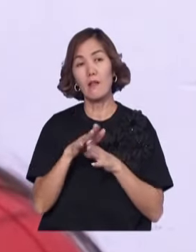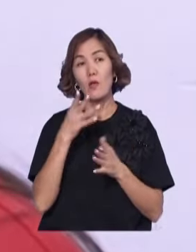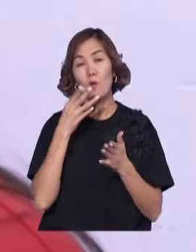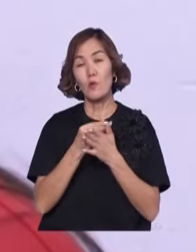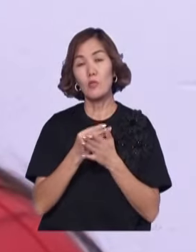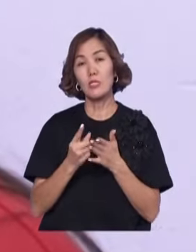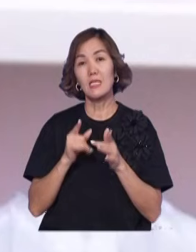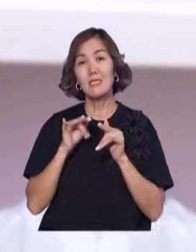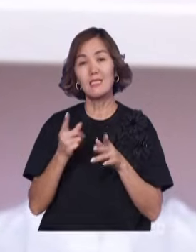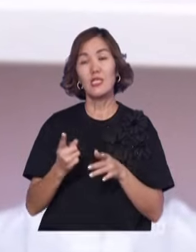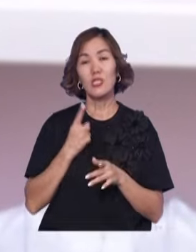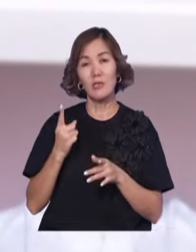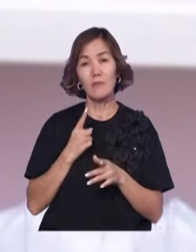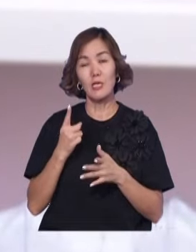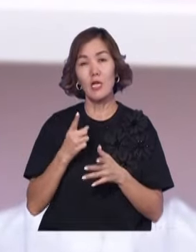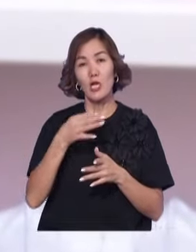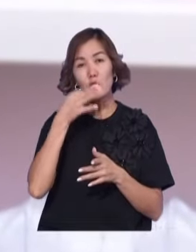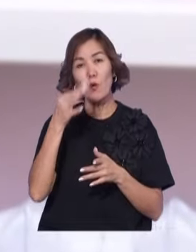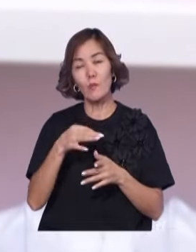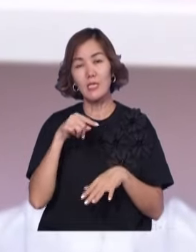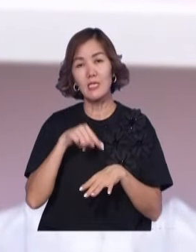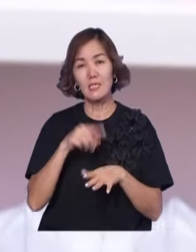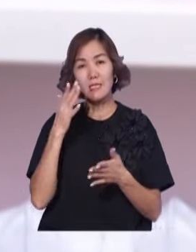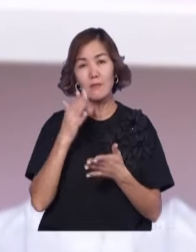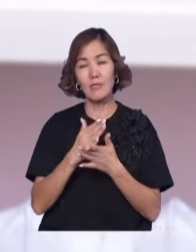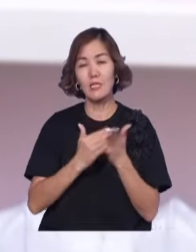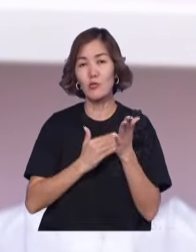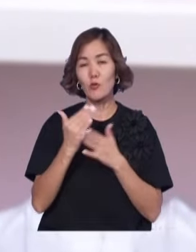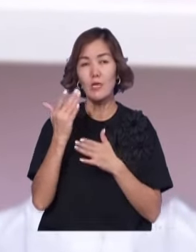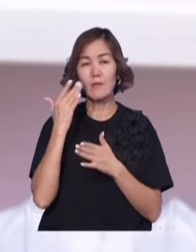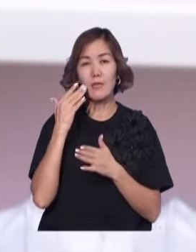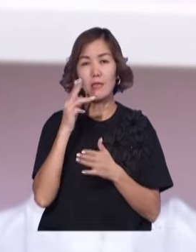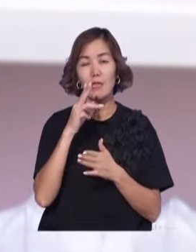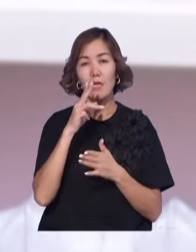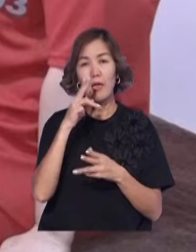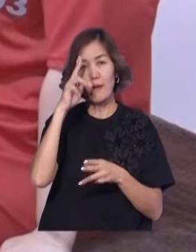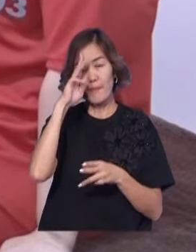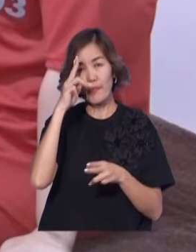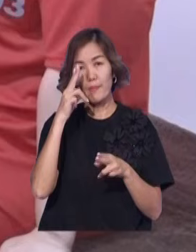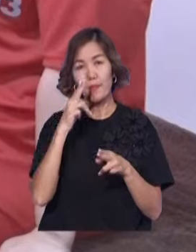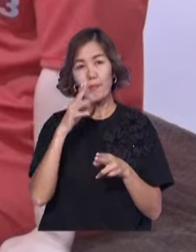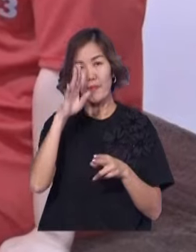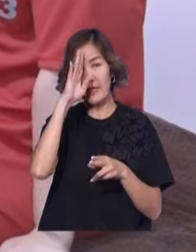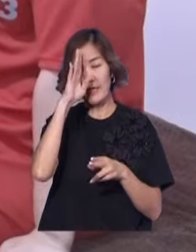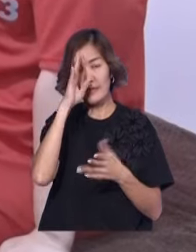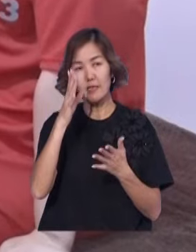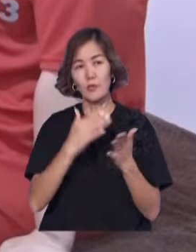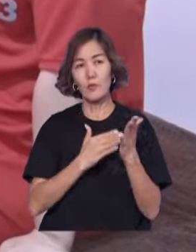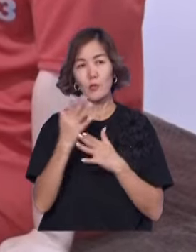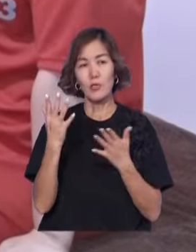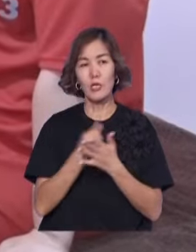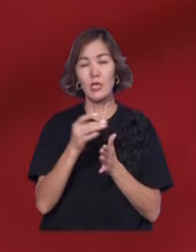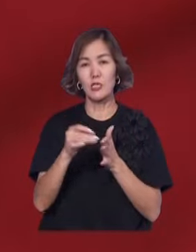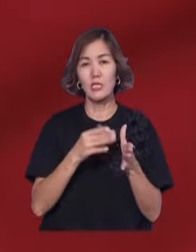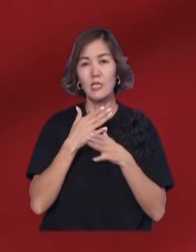шебер, жұмысына деген жауапкершілікті бәрінен биік қоя білетін Дарханның елден алған алғысы аз емес. Соның бірі жедел